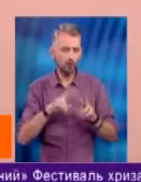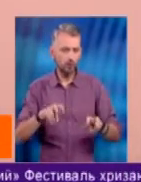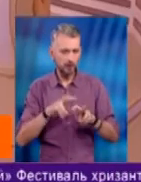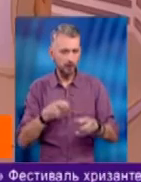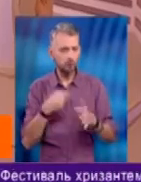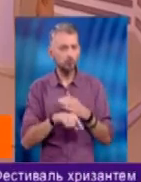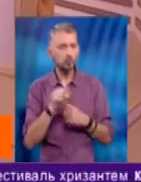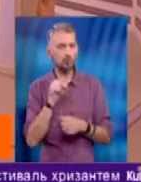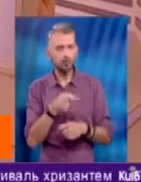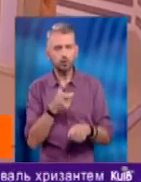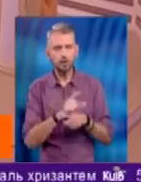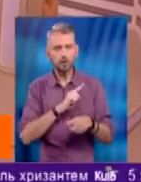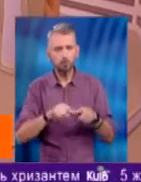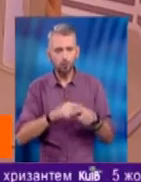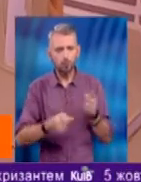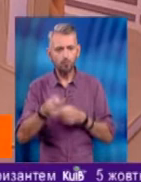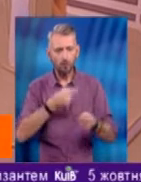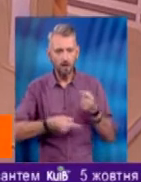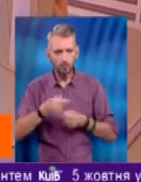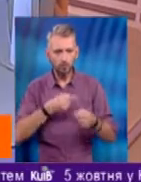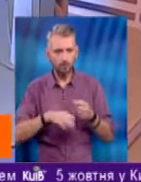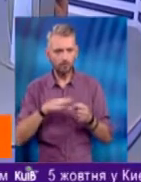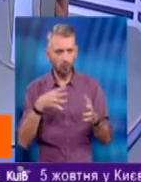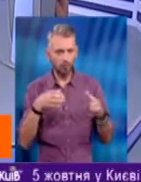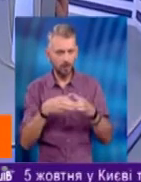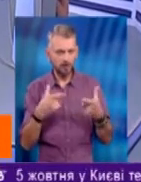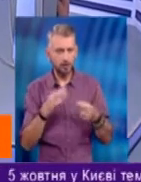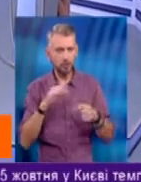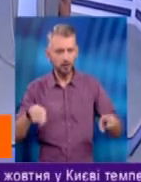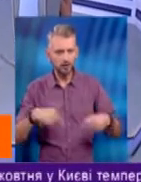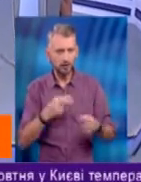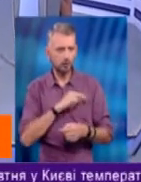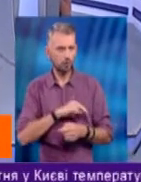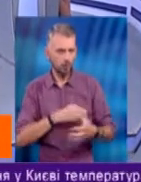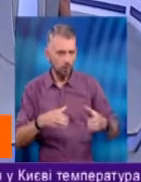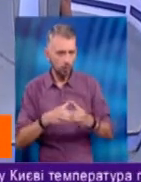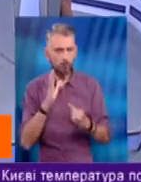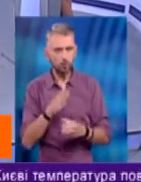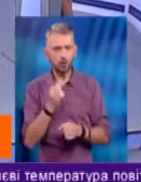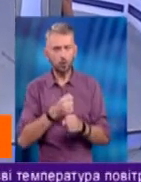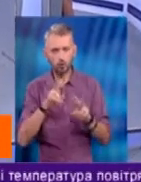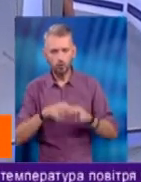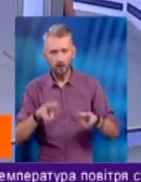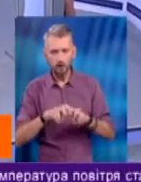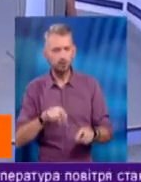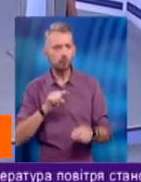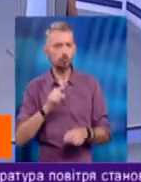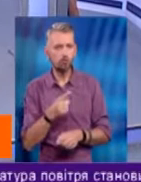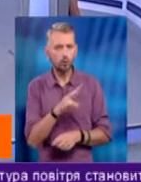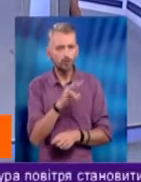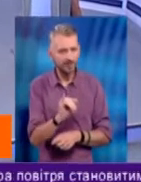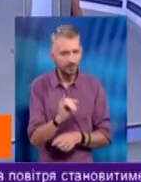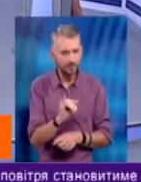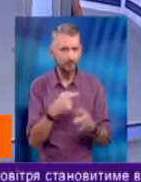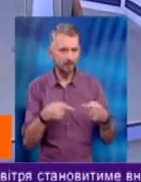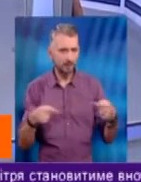що вони дуже скоро повернуться саме в комітет, де буде створена знову ж робоча група, буде розглядатися саме чому ні, ну